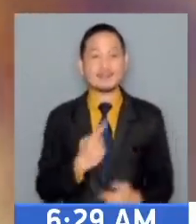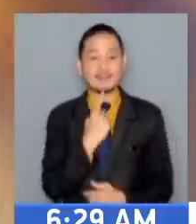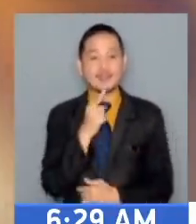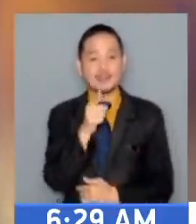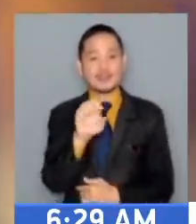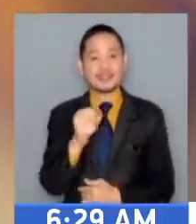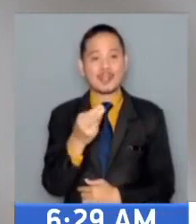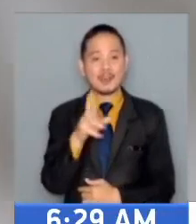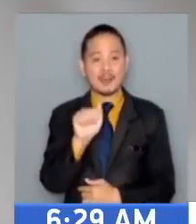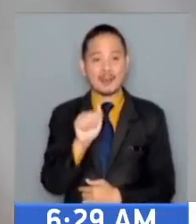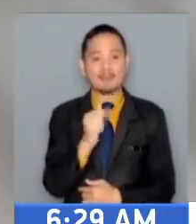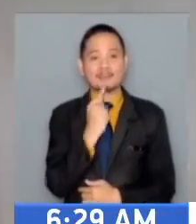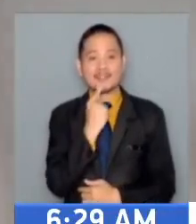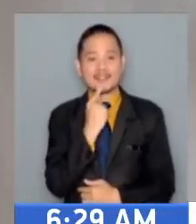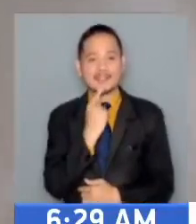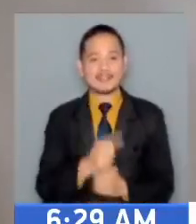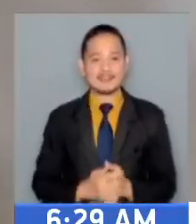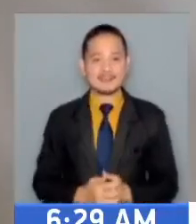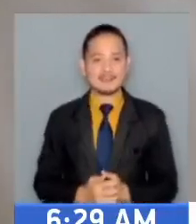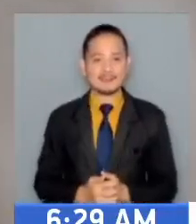Yum. Yun, oh.